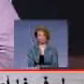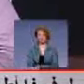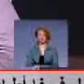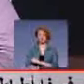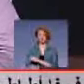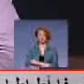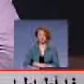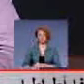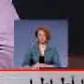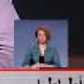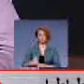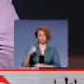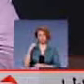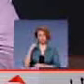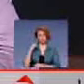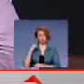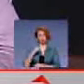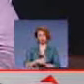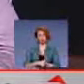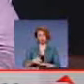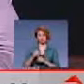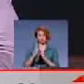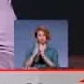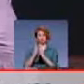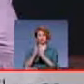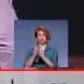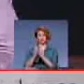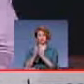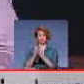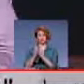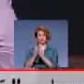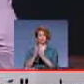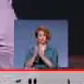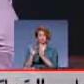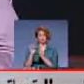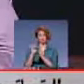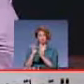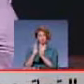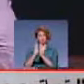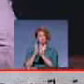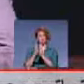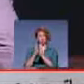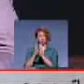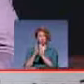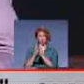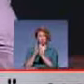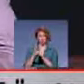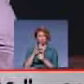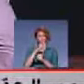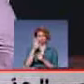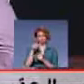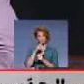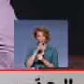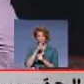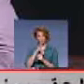الأسبوع اللي فات أنا بدأت معاكم ملف فتحته معاكم، صحيح عمل رد فعل بعضه إيجابي بعضه سلبي، صحيح البعض قال لك ده